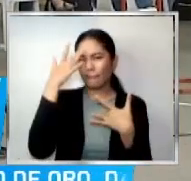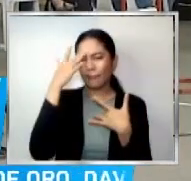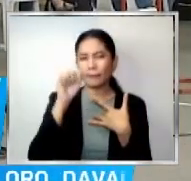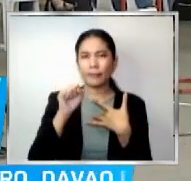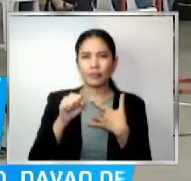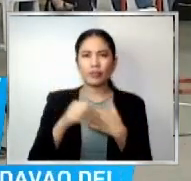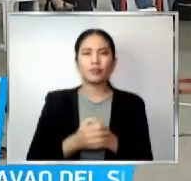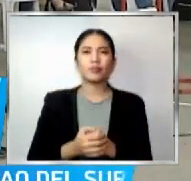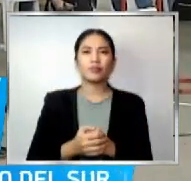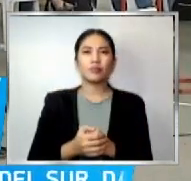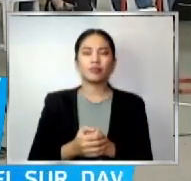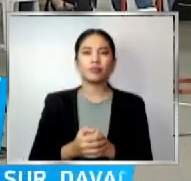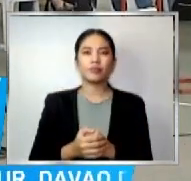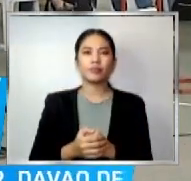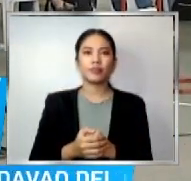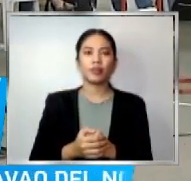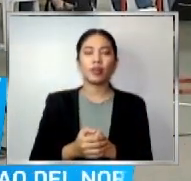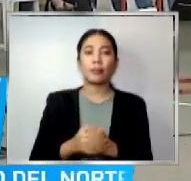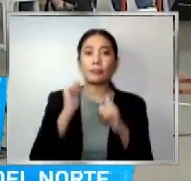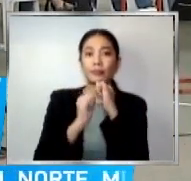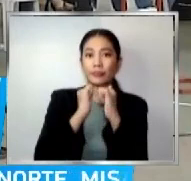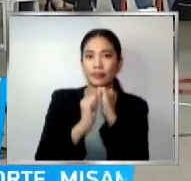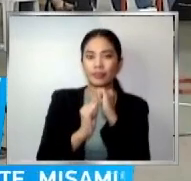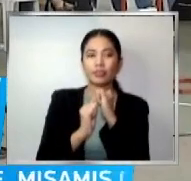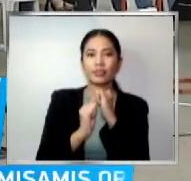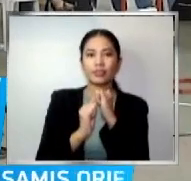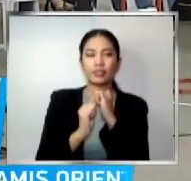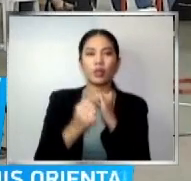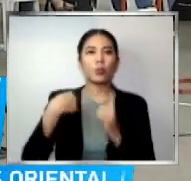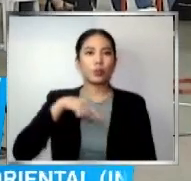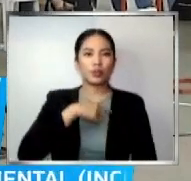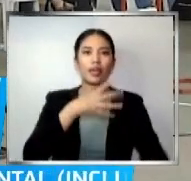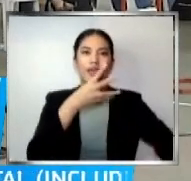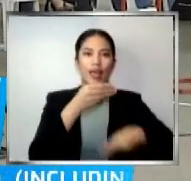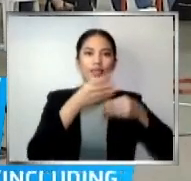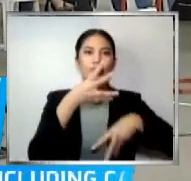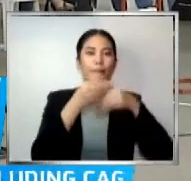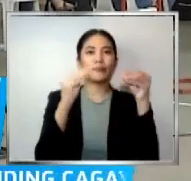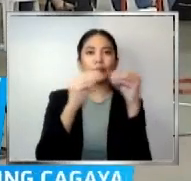ideal, no? So, we will add more people para ma-reach natin yung